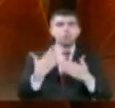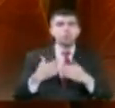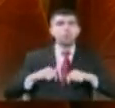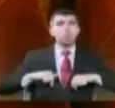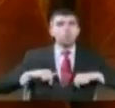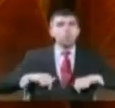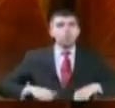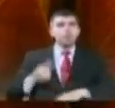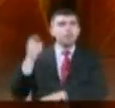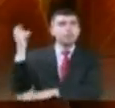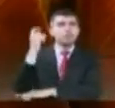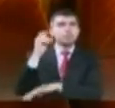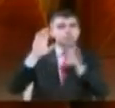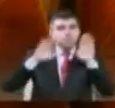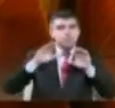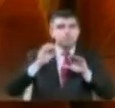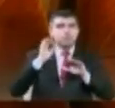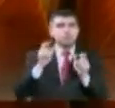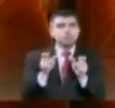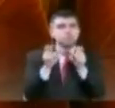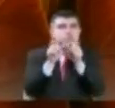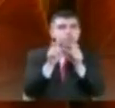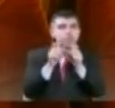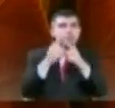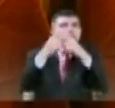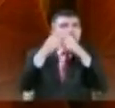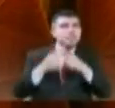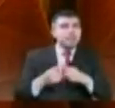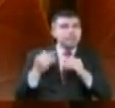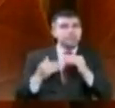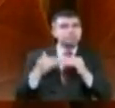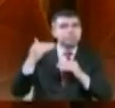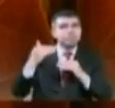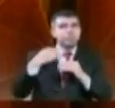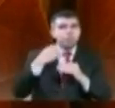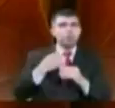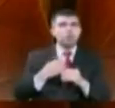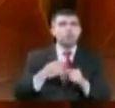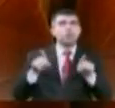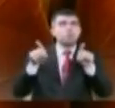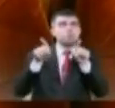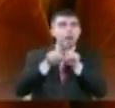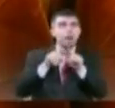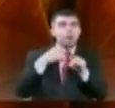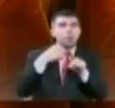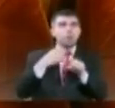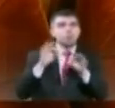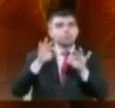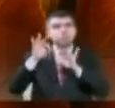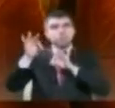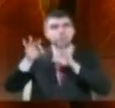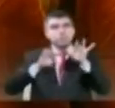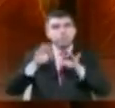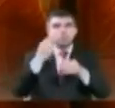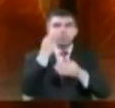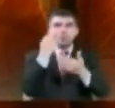عندنا معروفة شحال، ماشي شي ميزانية كبيرة، ولكن مع ذلك ينبغي أن نصل إلى معايير مضبوطة في هذا الباب، لأن